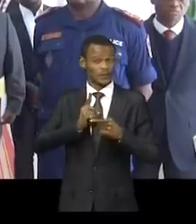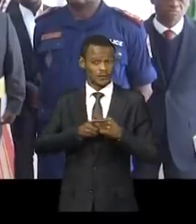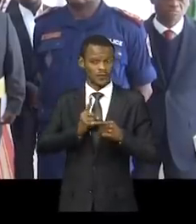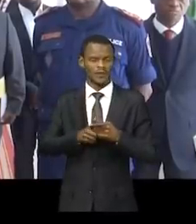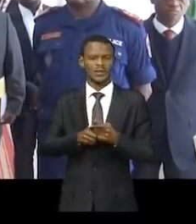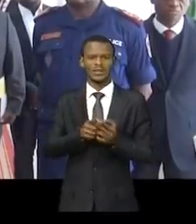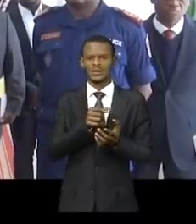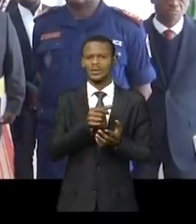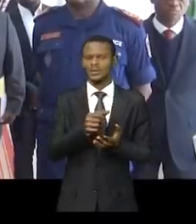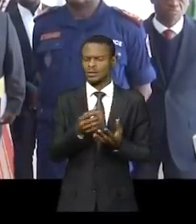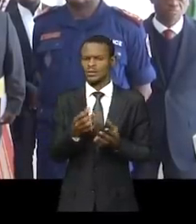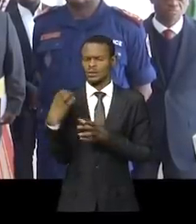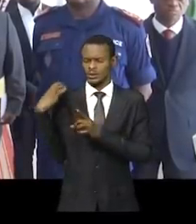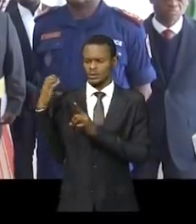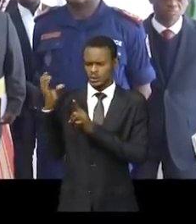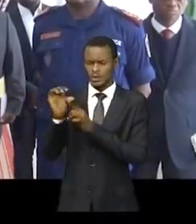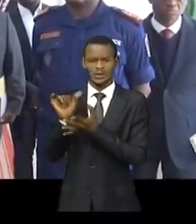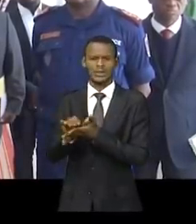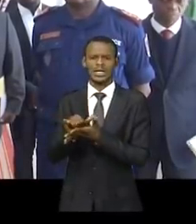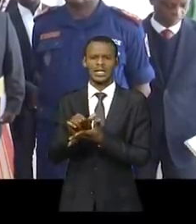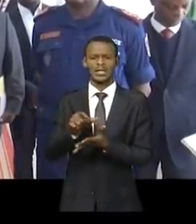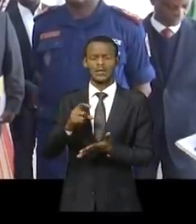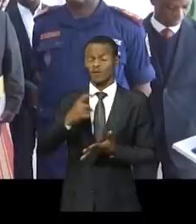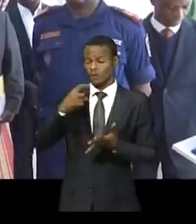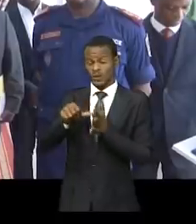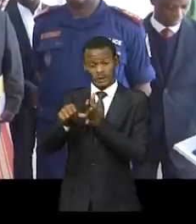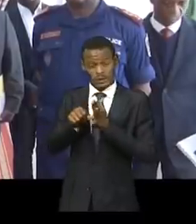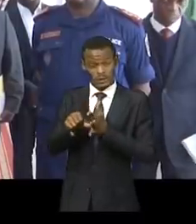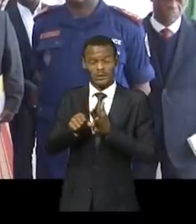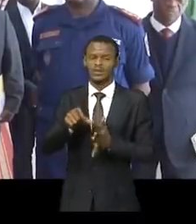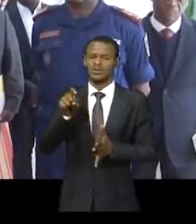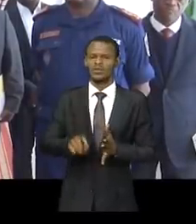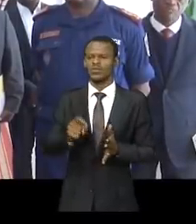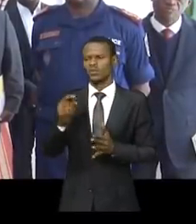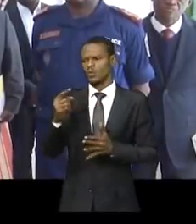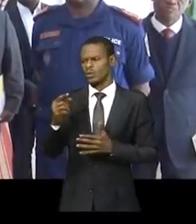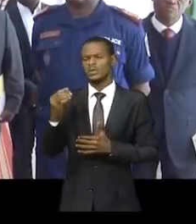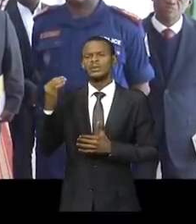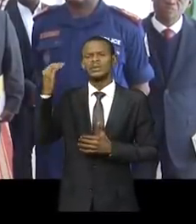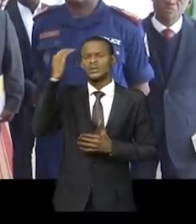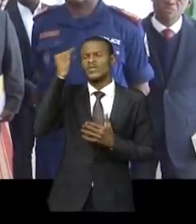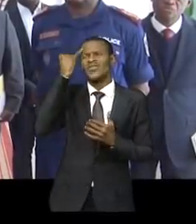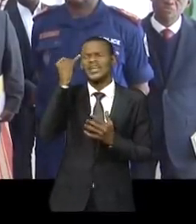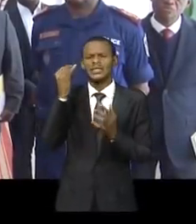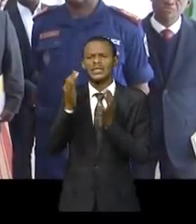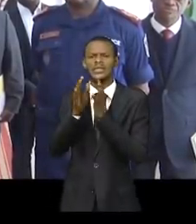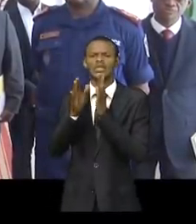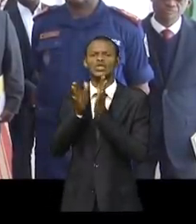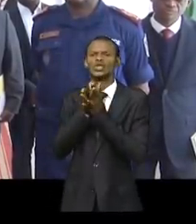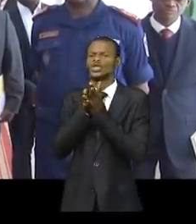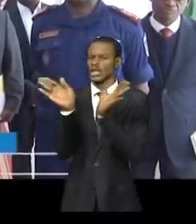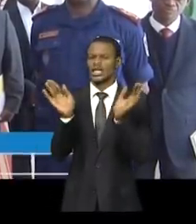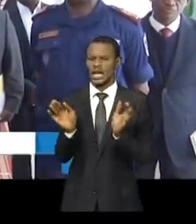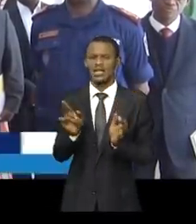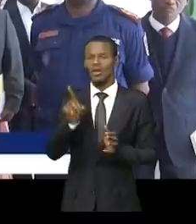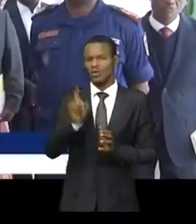qui nous demande une approche globale. Ainsi, les encouragements de tout le monde, de